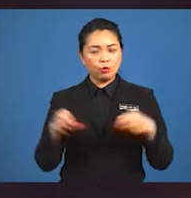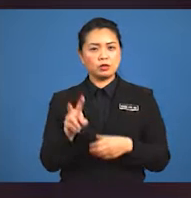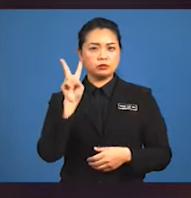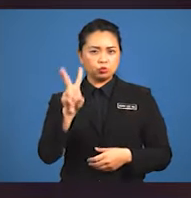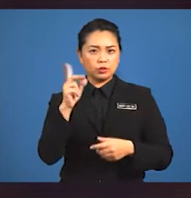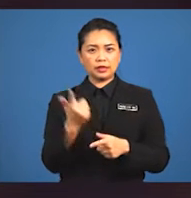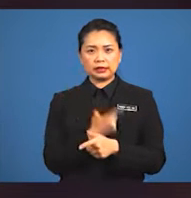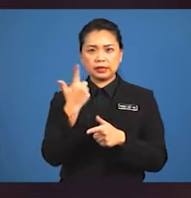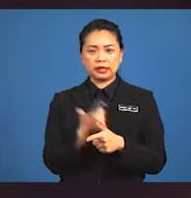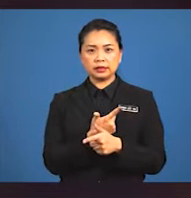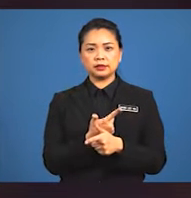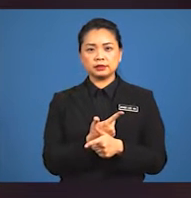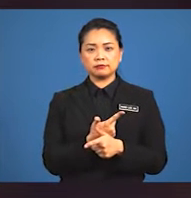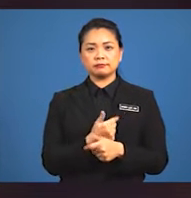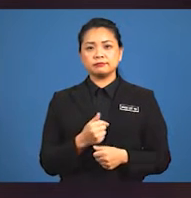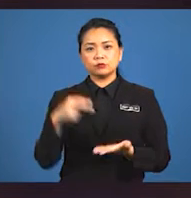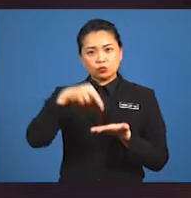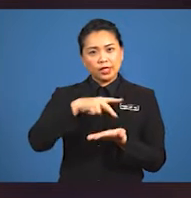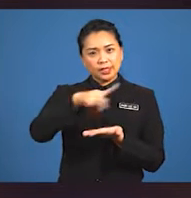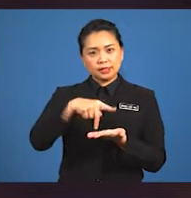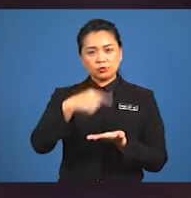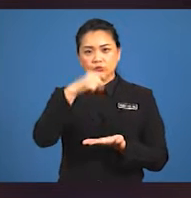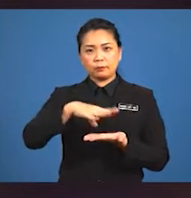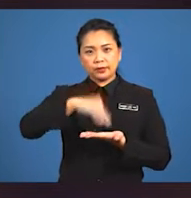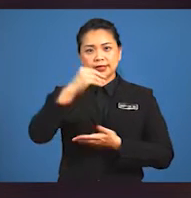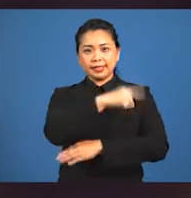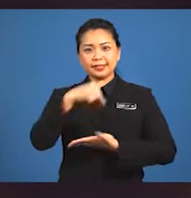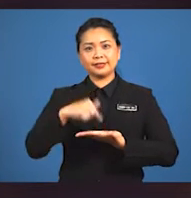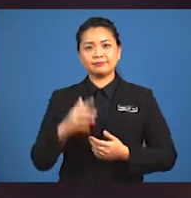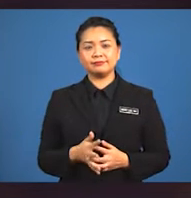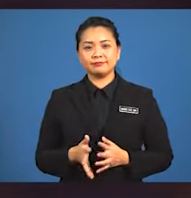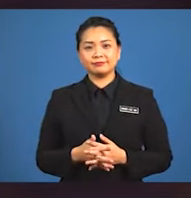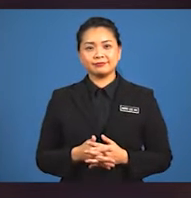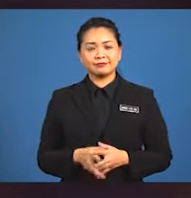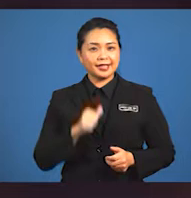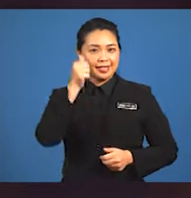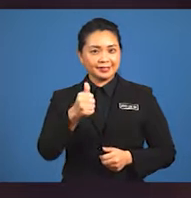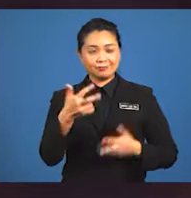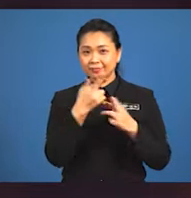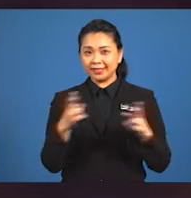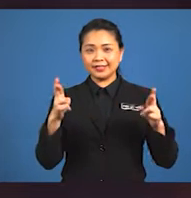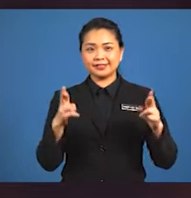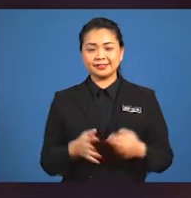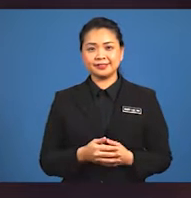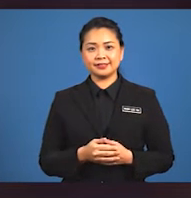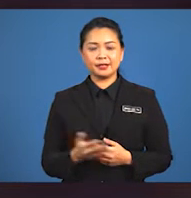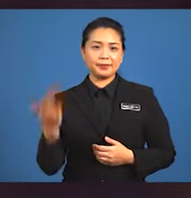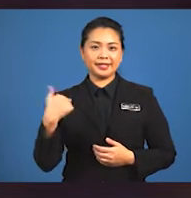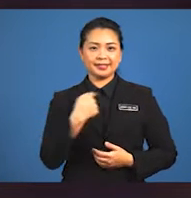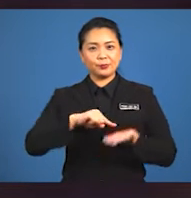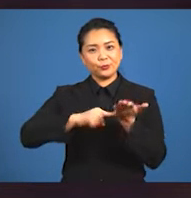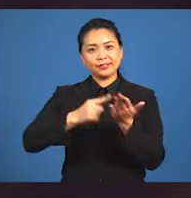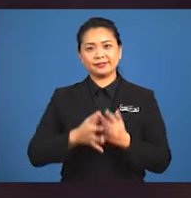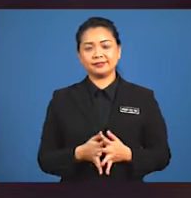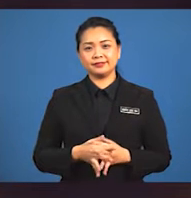buat 2 latihan sebagai latihan pengukuhan untuk sesi pembelajaran hari ini. Anda dah bersedia? Mari